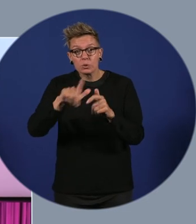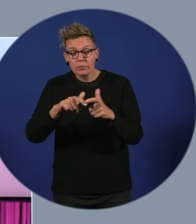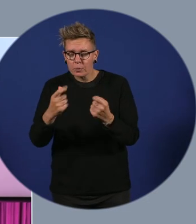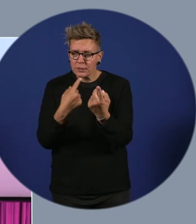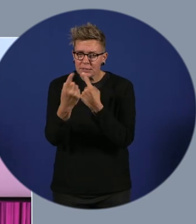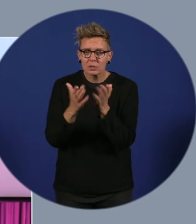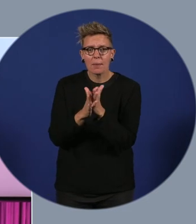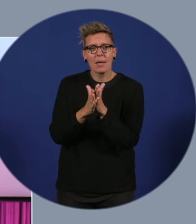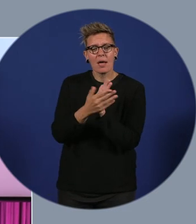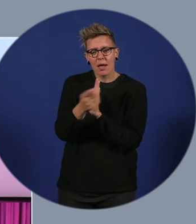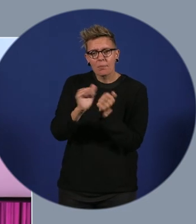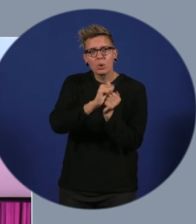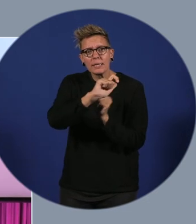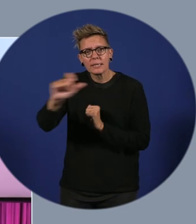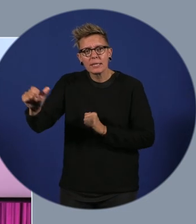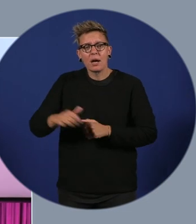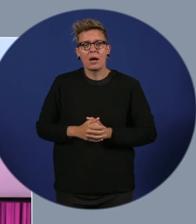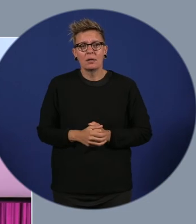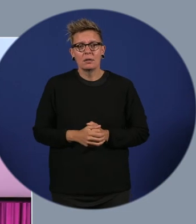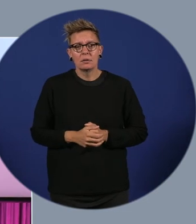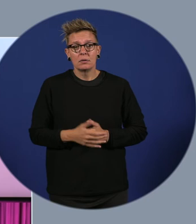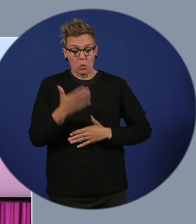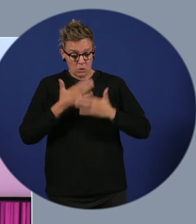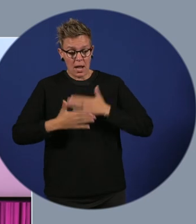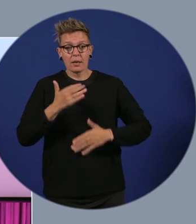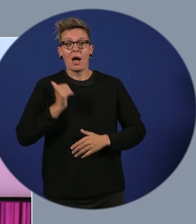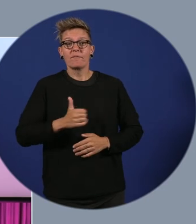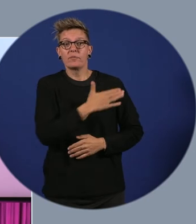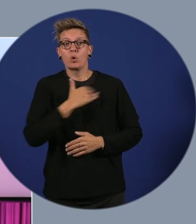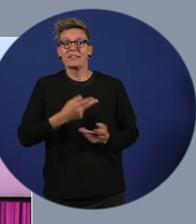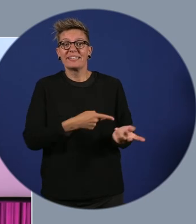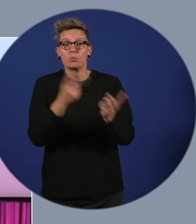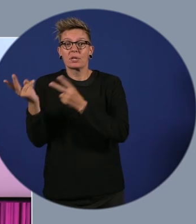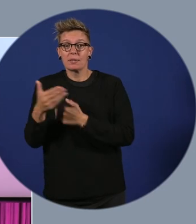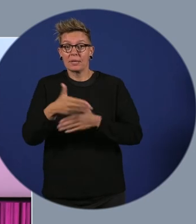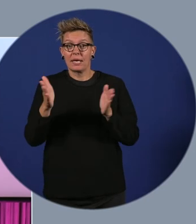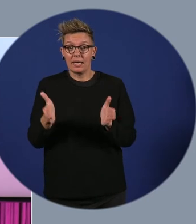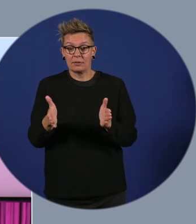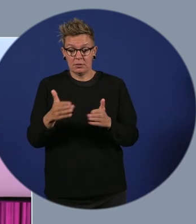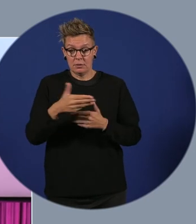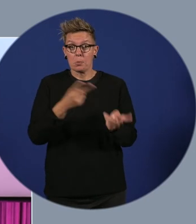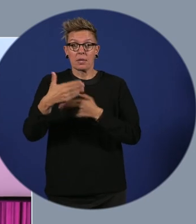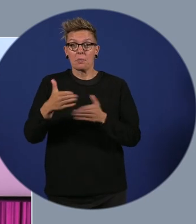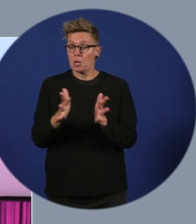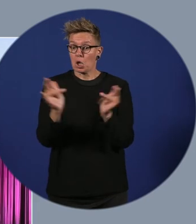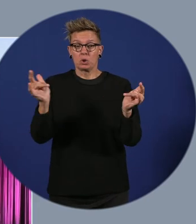med dem. Och ta jättegärna stöd av vårt demokratipaket som är alldeles